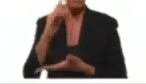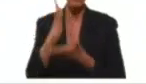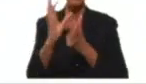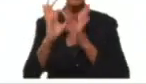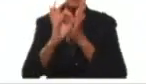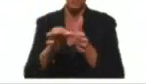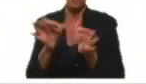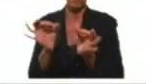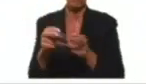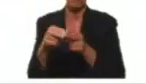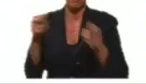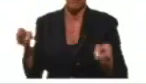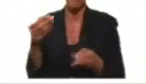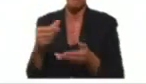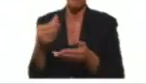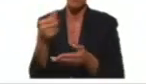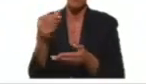już perspektywie finansowej